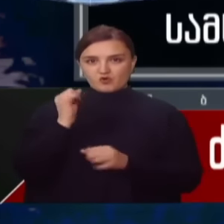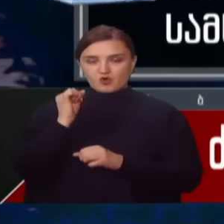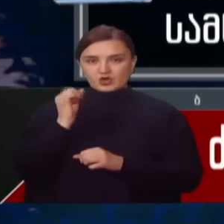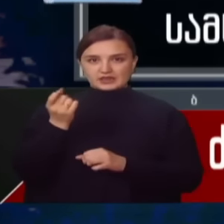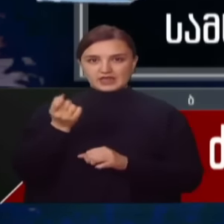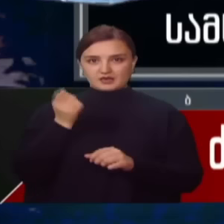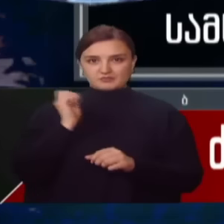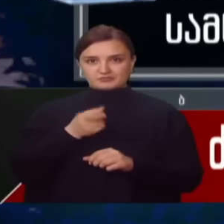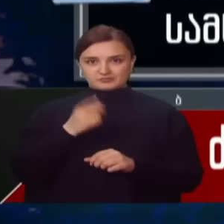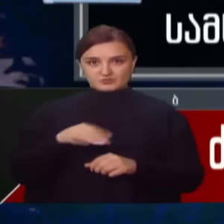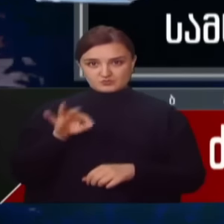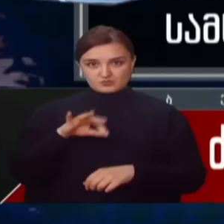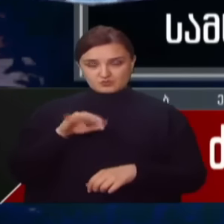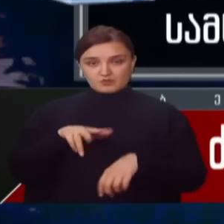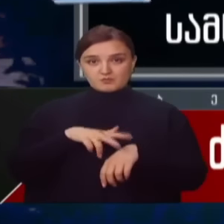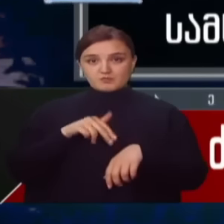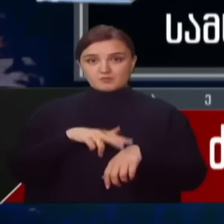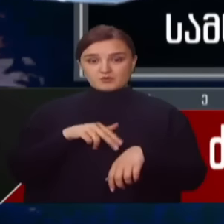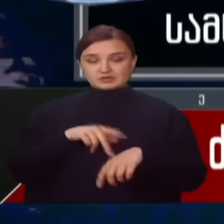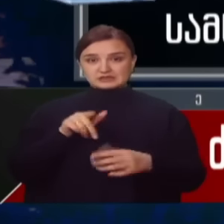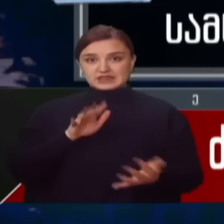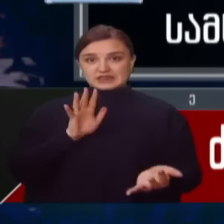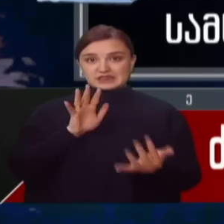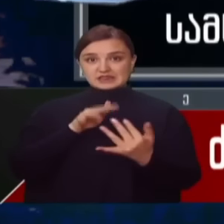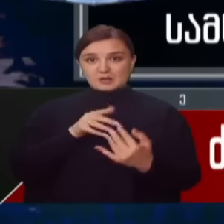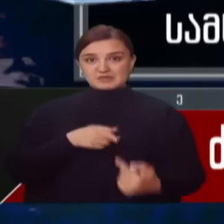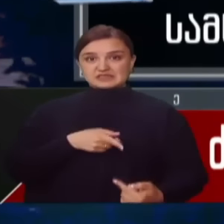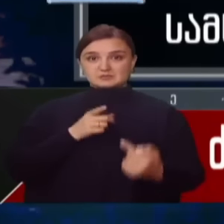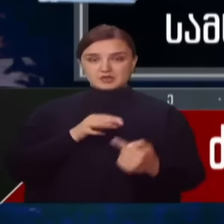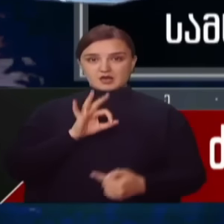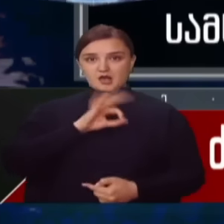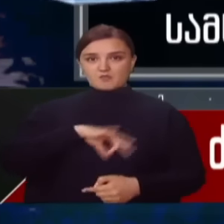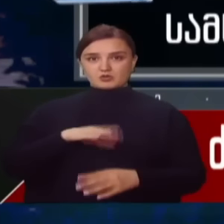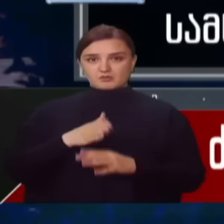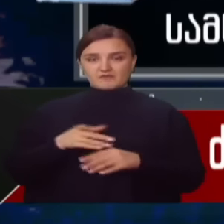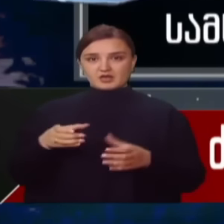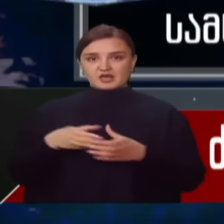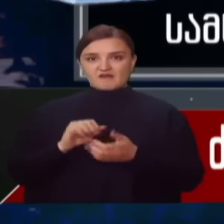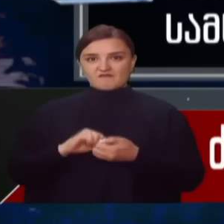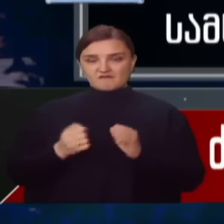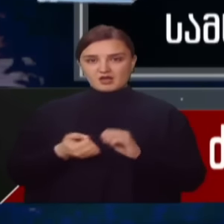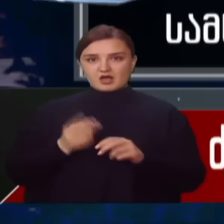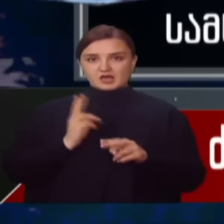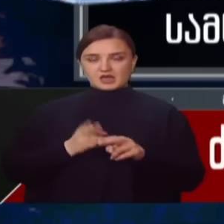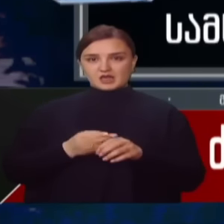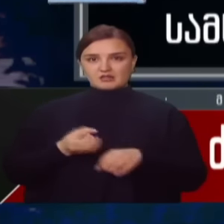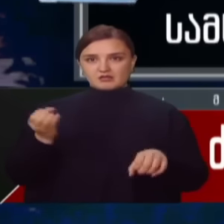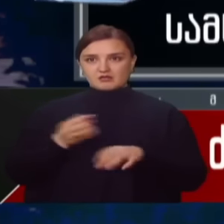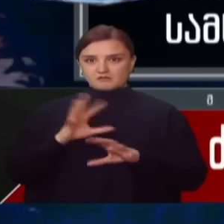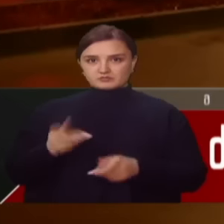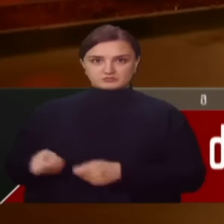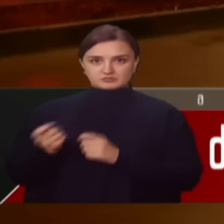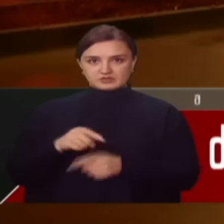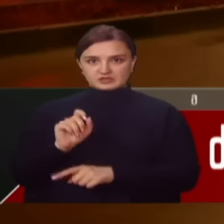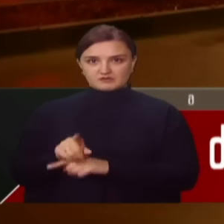კოქტეილების დამზადების მიზნით. აგრეთვე, სამართალდამცავებთან დაპირისპირებისთვის გამოსაყენებლად გაცემული აქვთ აქციაზე ქვების და რკინის ხელკეტების ფარულად მიტანის